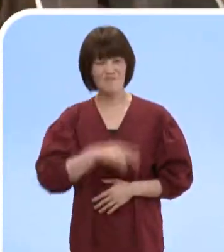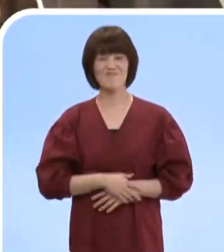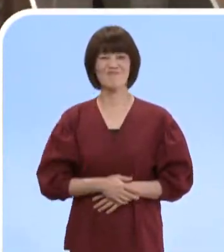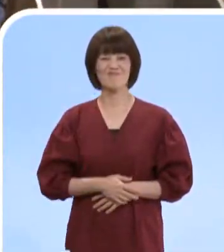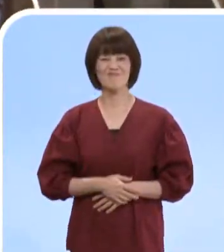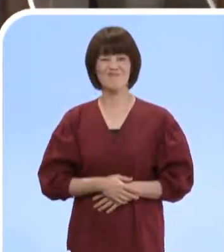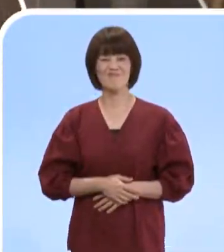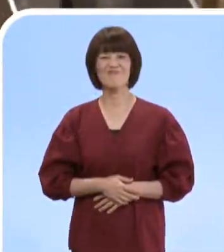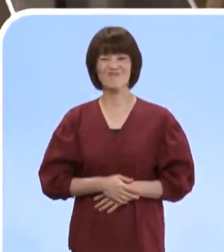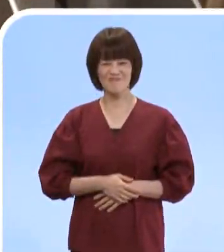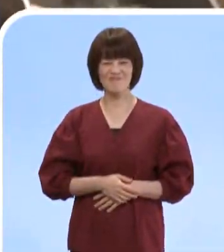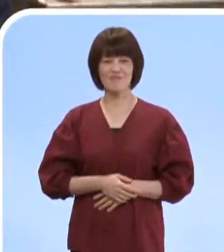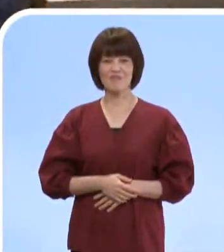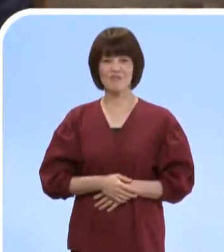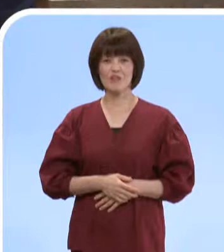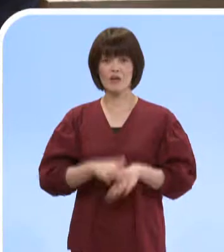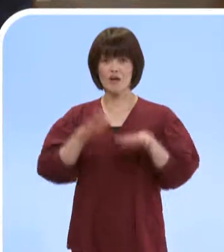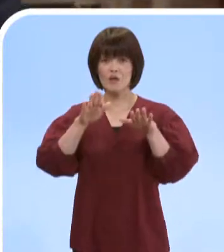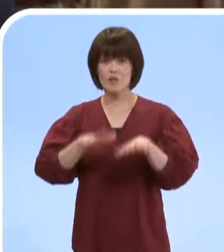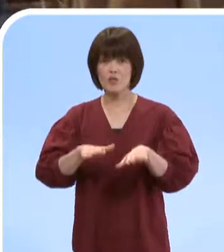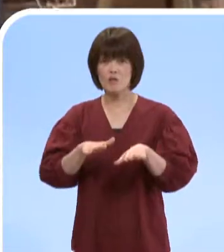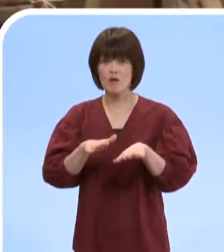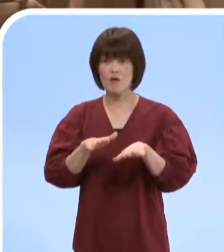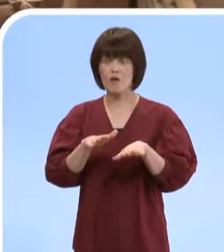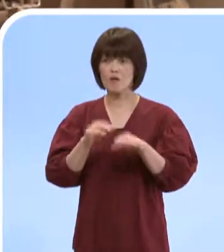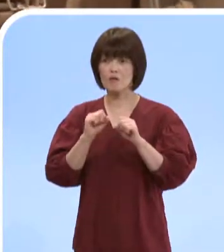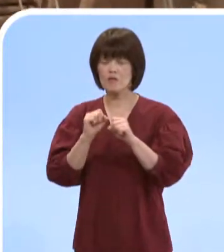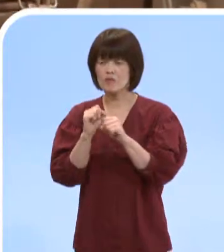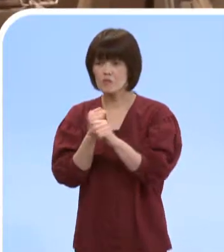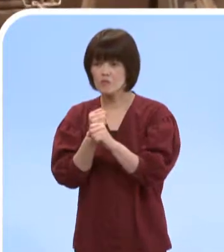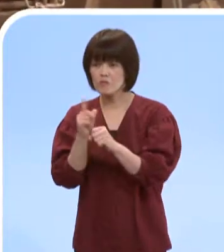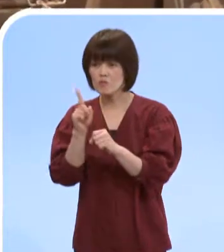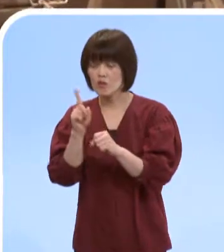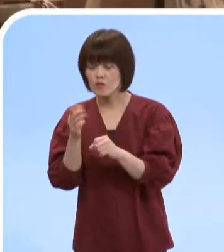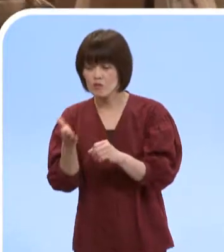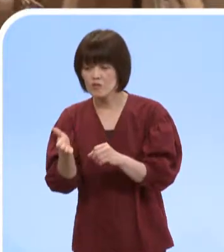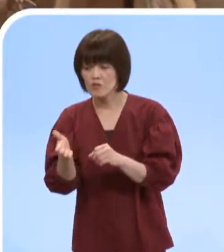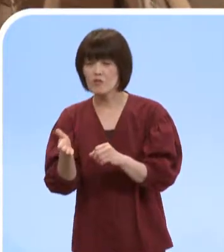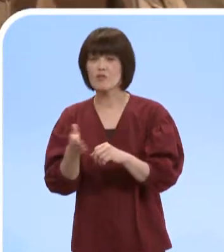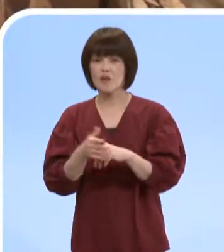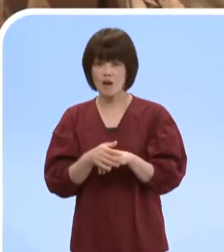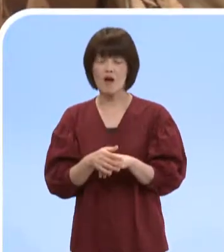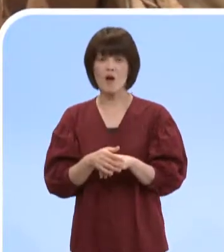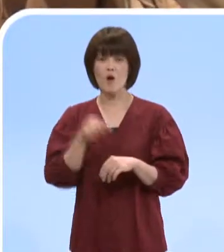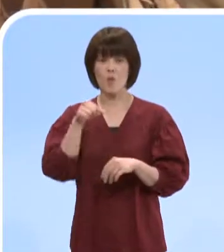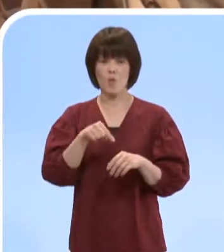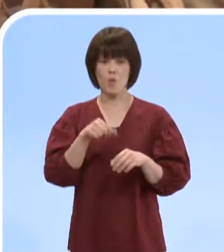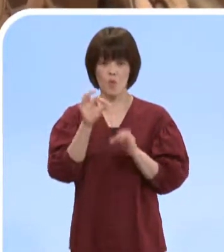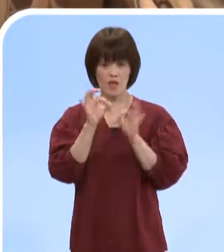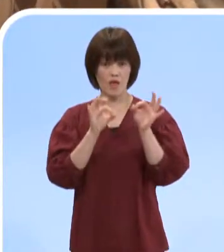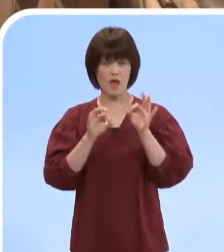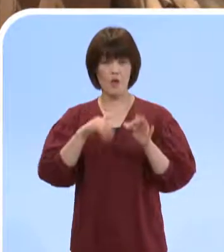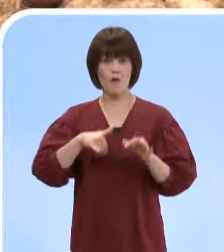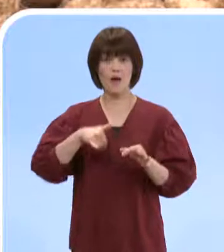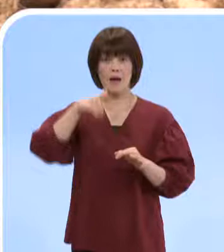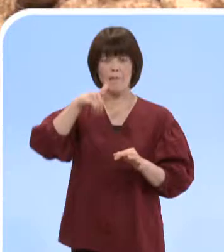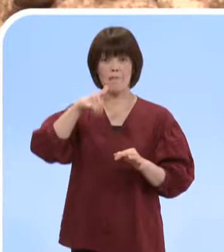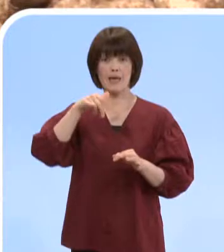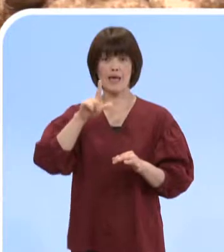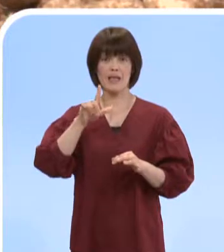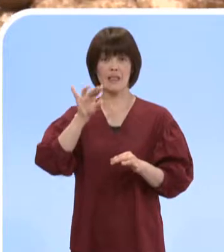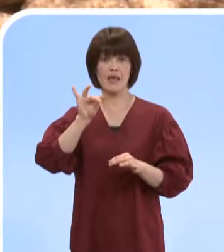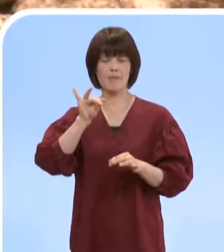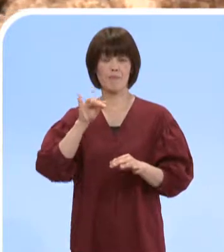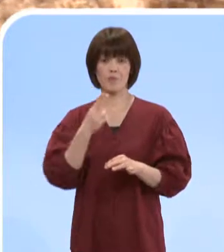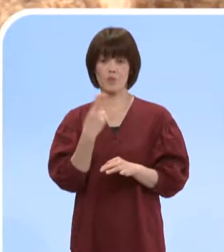っしゃい。 今これ何の作業されてるんですか？ これね、ペレットっていうその木の駅に集